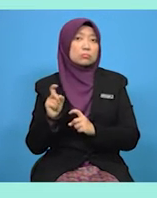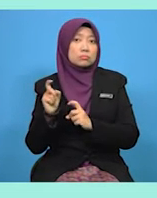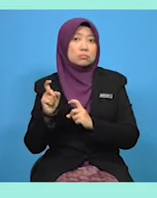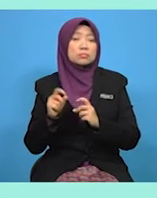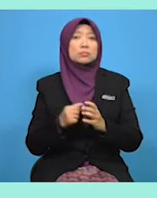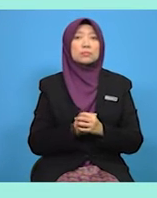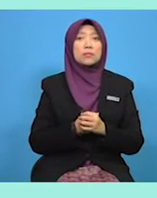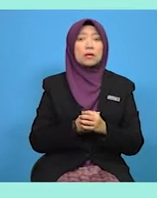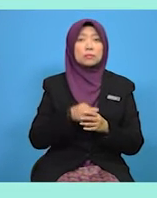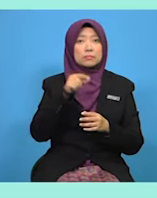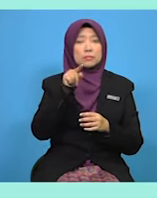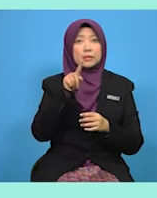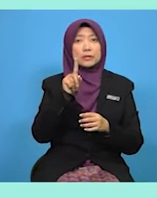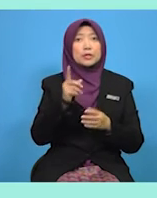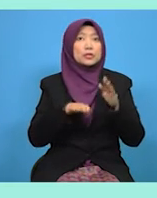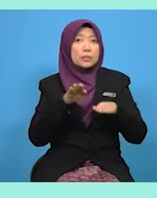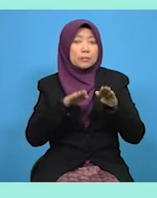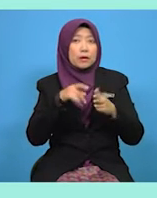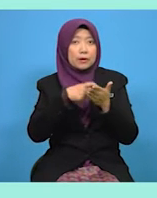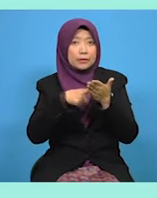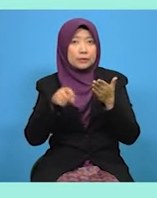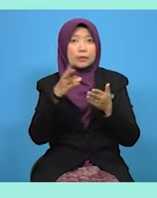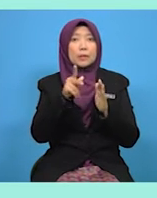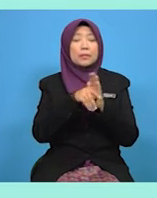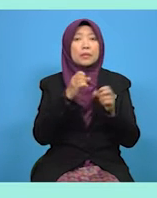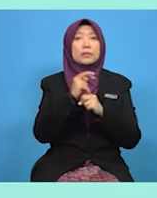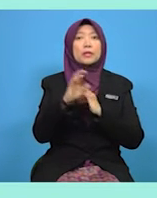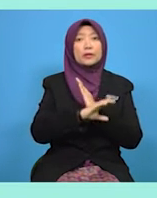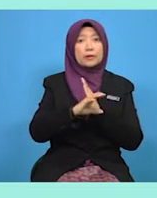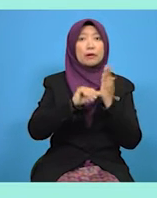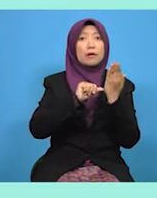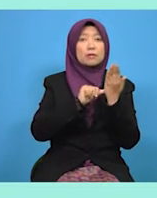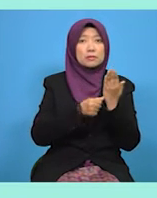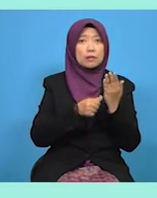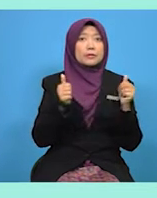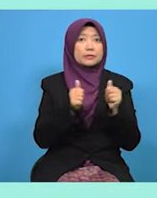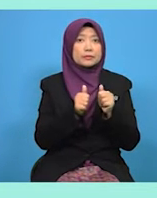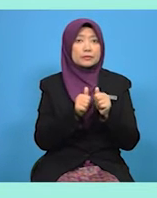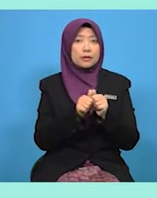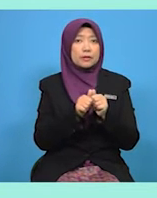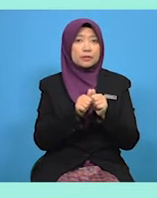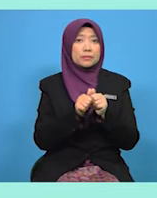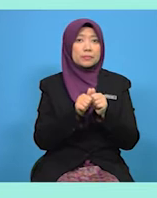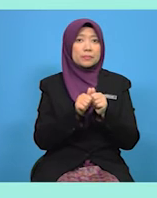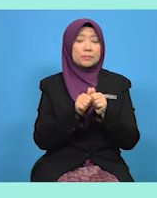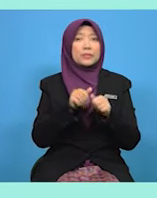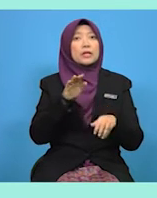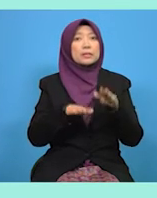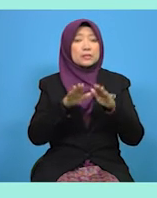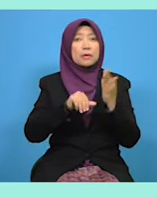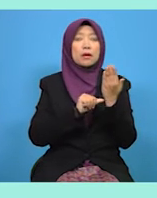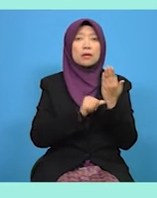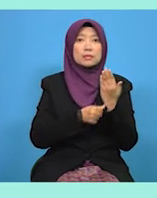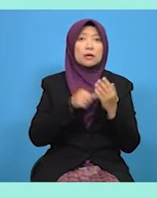Tandakan keseimbangan harga dan pendapatan negara benar asal dengan huraian